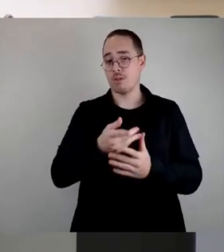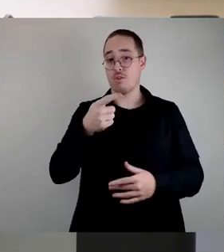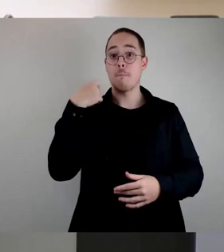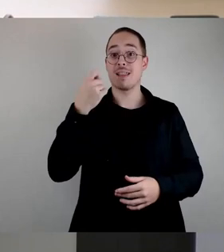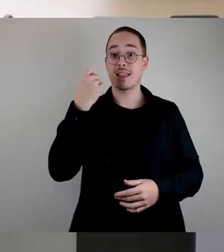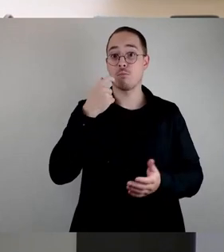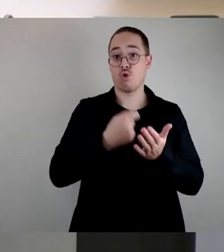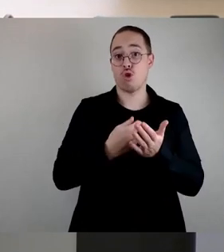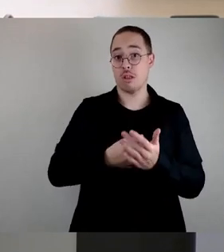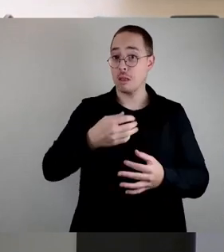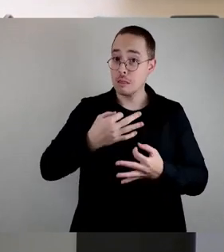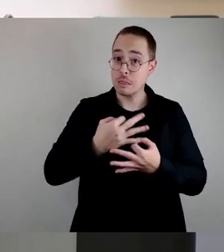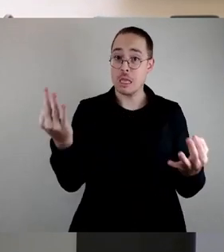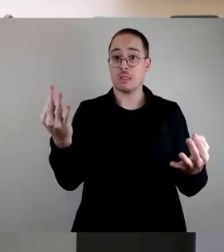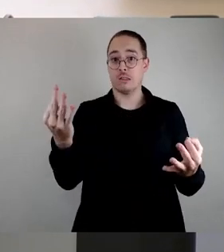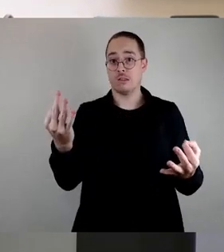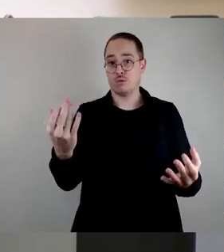Eine Radbrücke